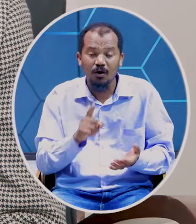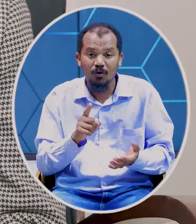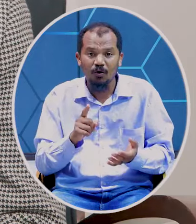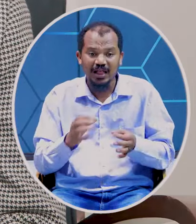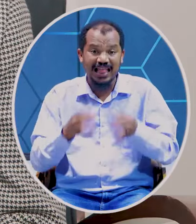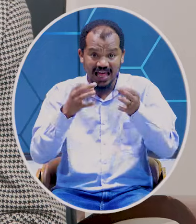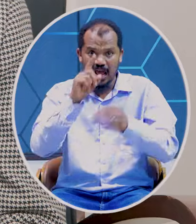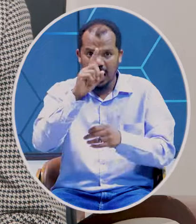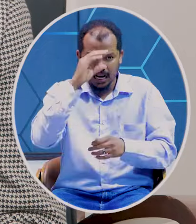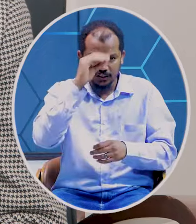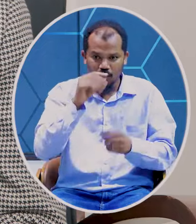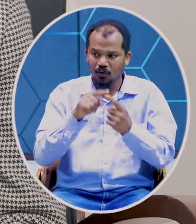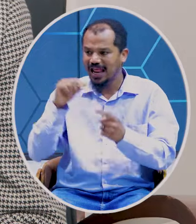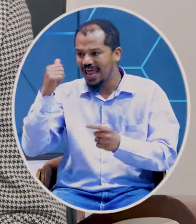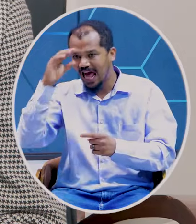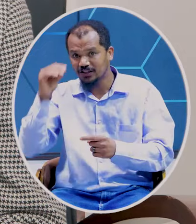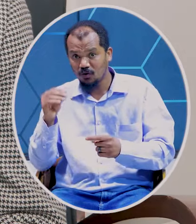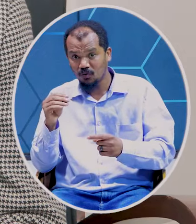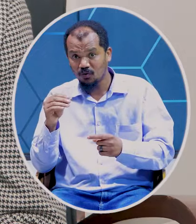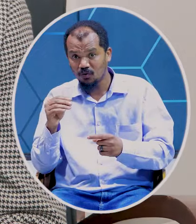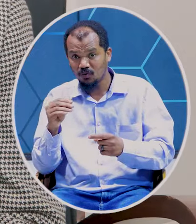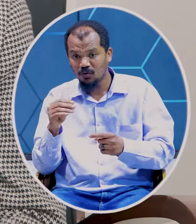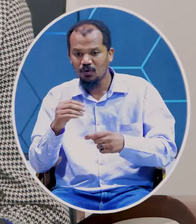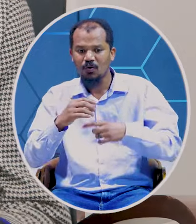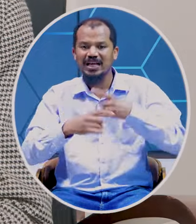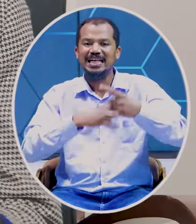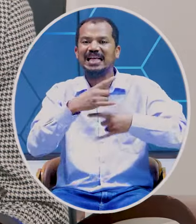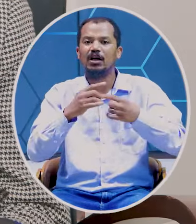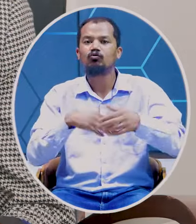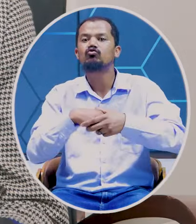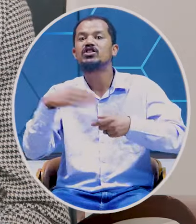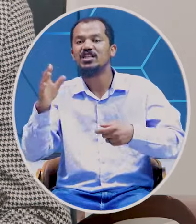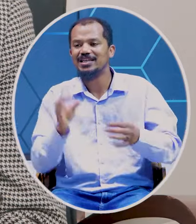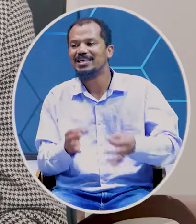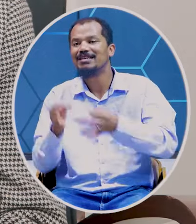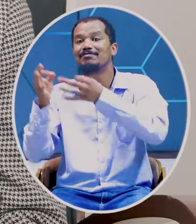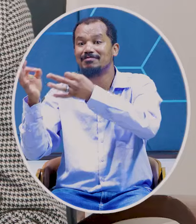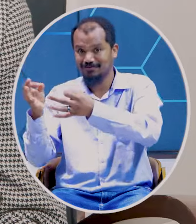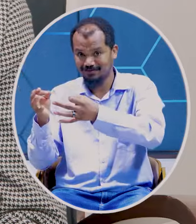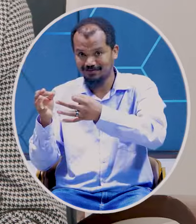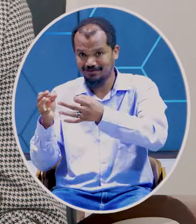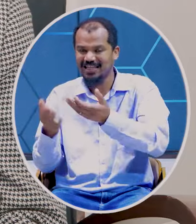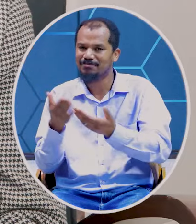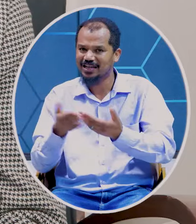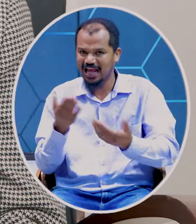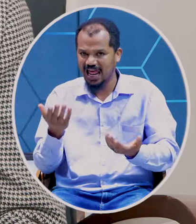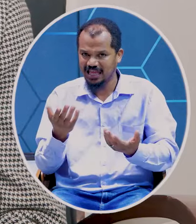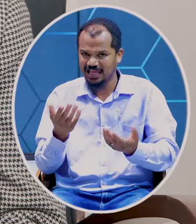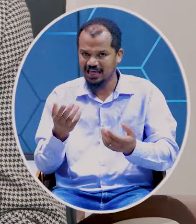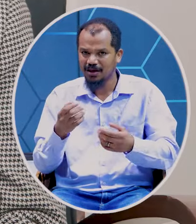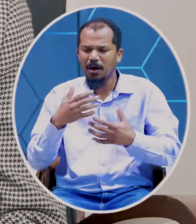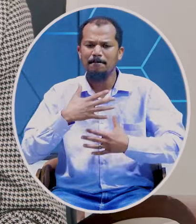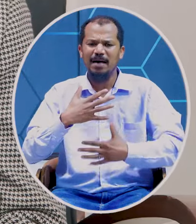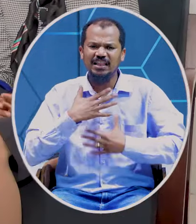ምንድነው ከአንድ ሰው ወደ ሌላ ሰው ከዘር ውጪ መተላለፍን ብለን ብንይዘው ቀለናል